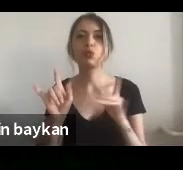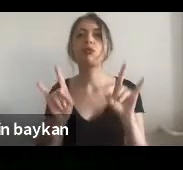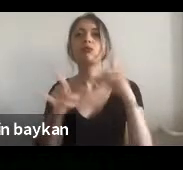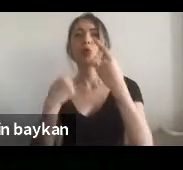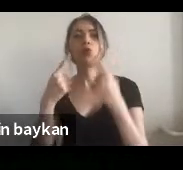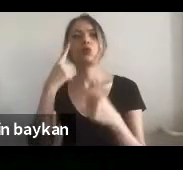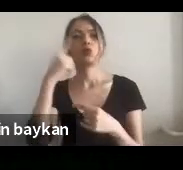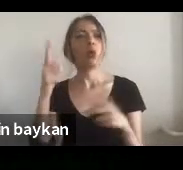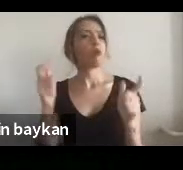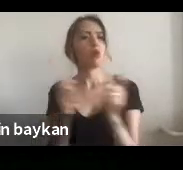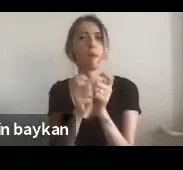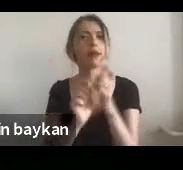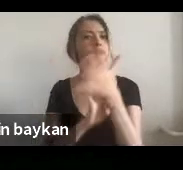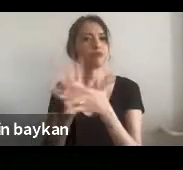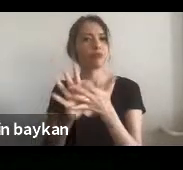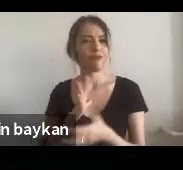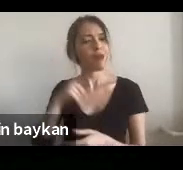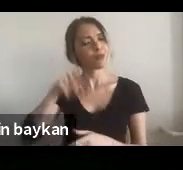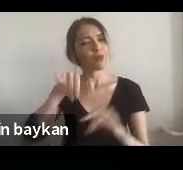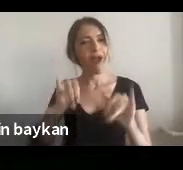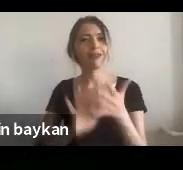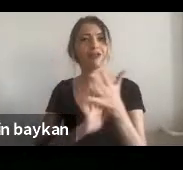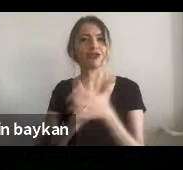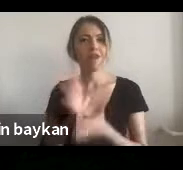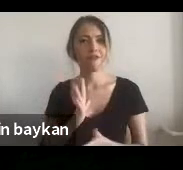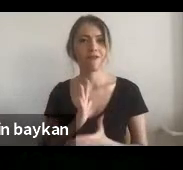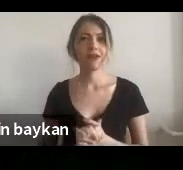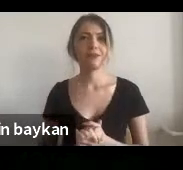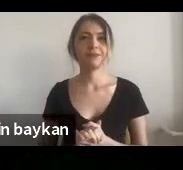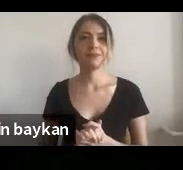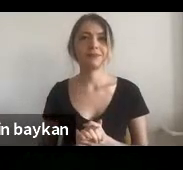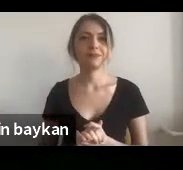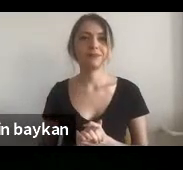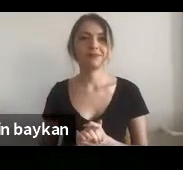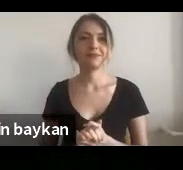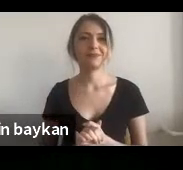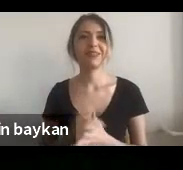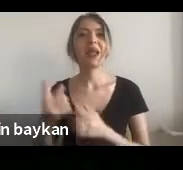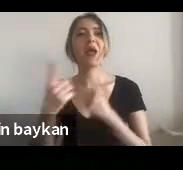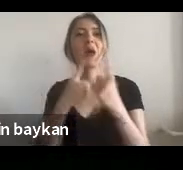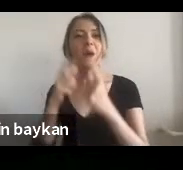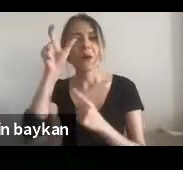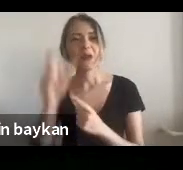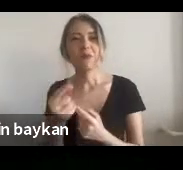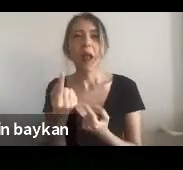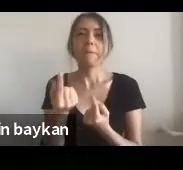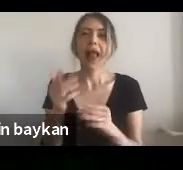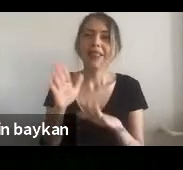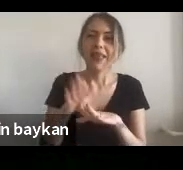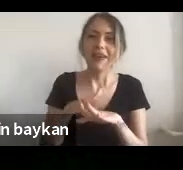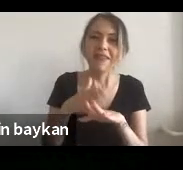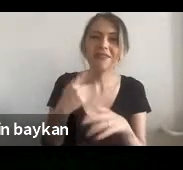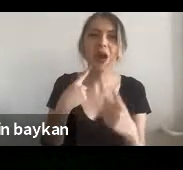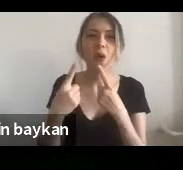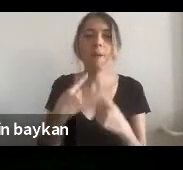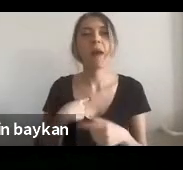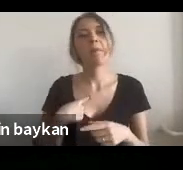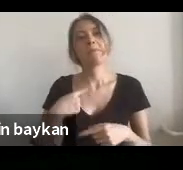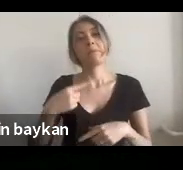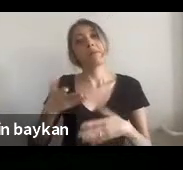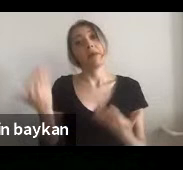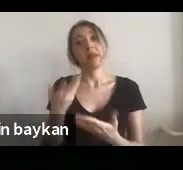gibi. O yüzden hani konuşmacılar belki benden daha yavaş konuşarak ben bazen çok hızlı